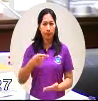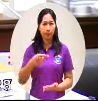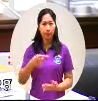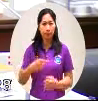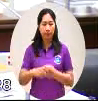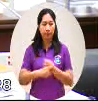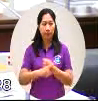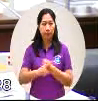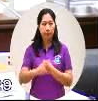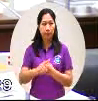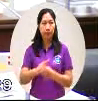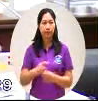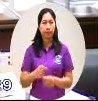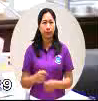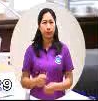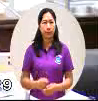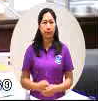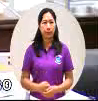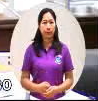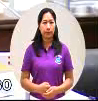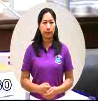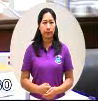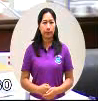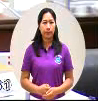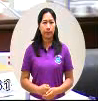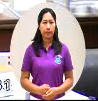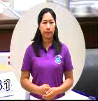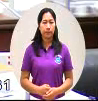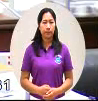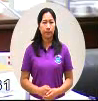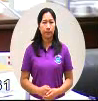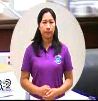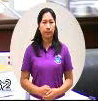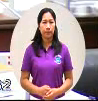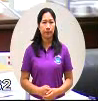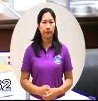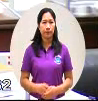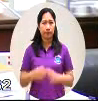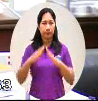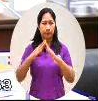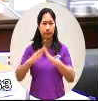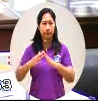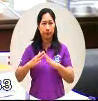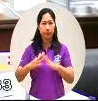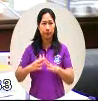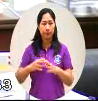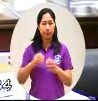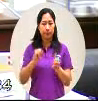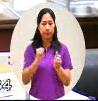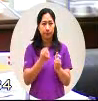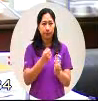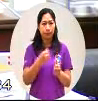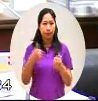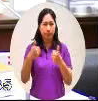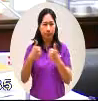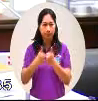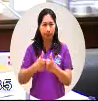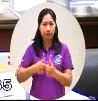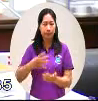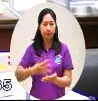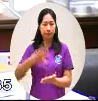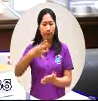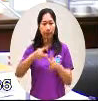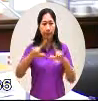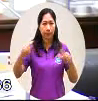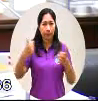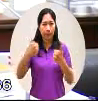的这个一种市议会第四次的大会，那么本人